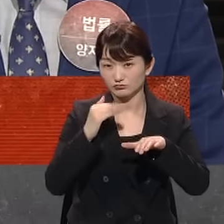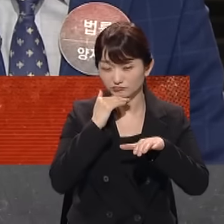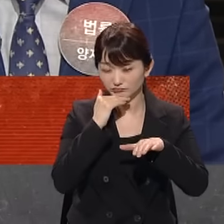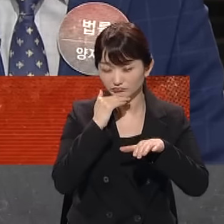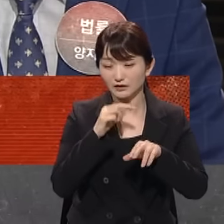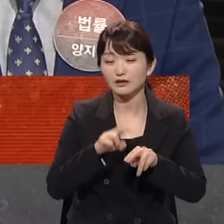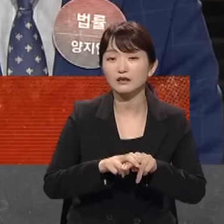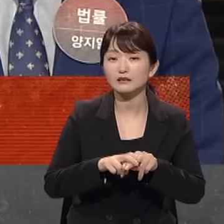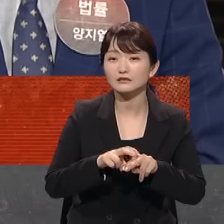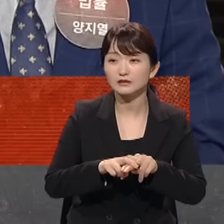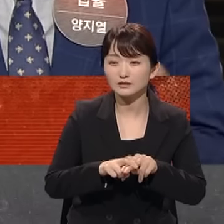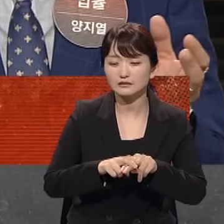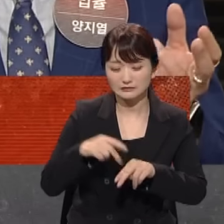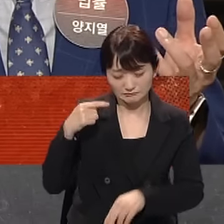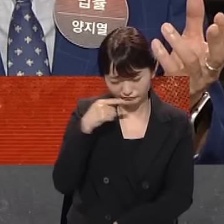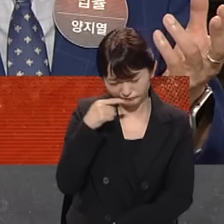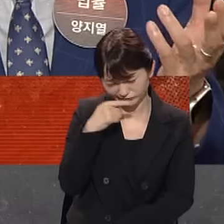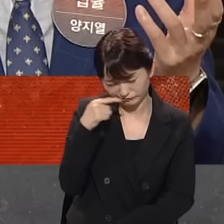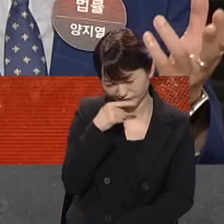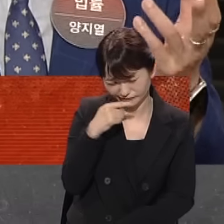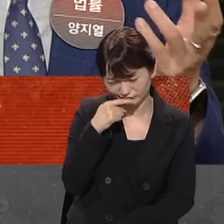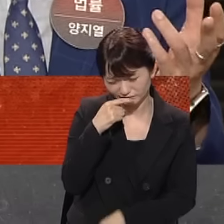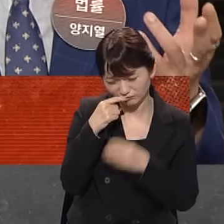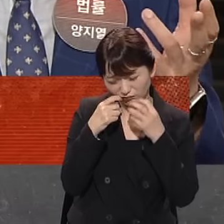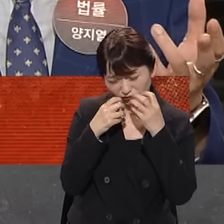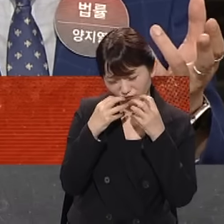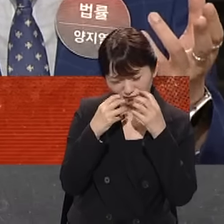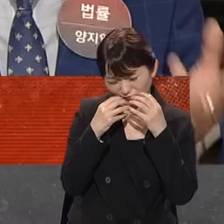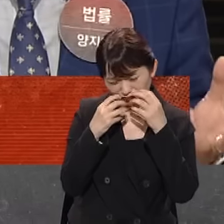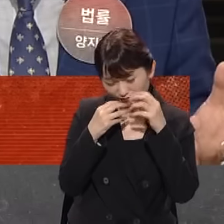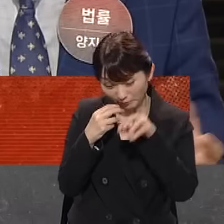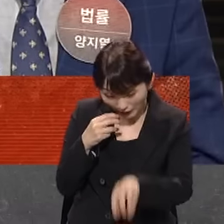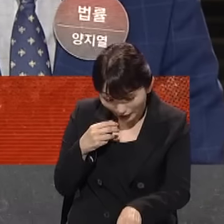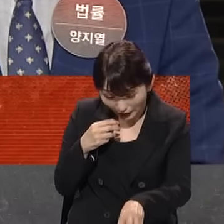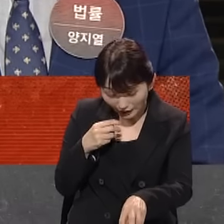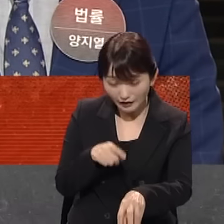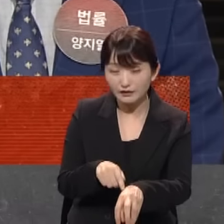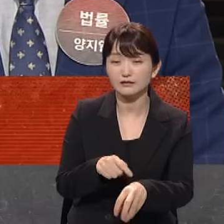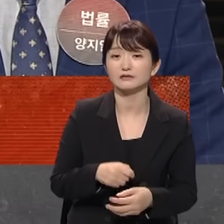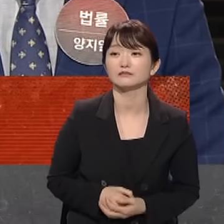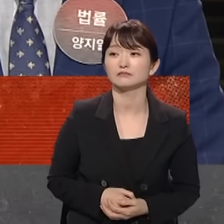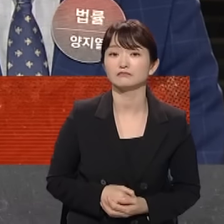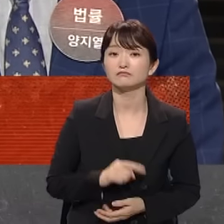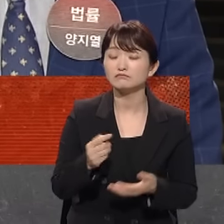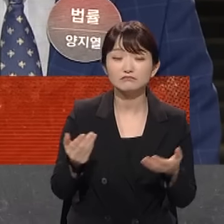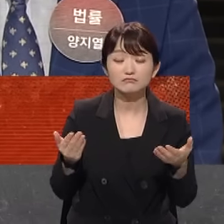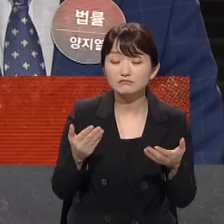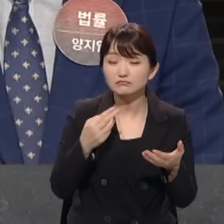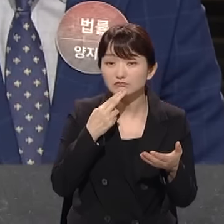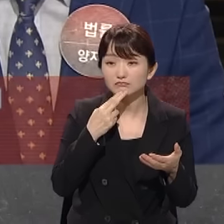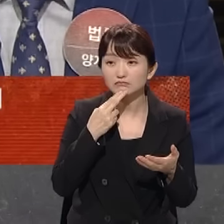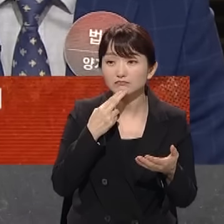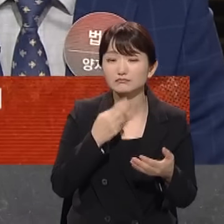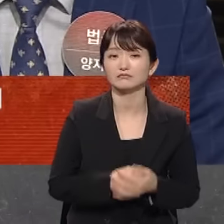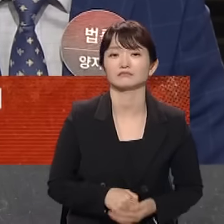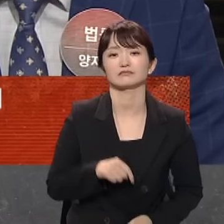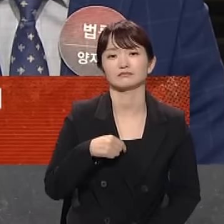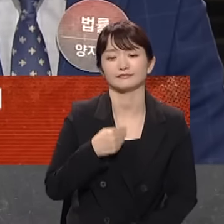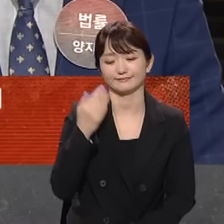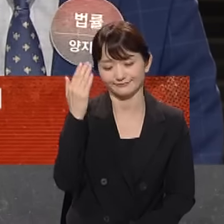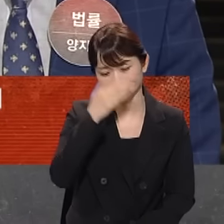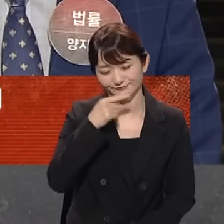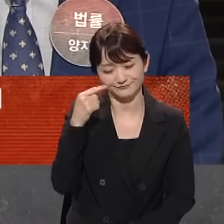천석 스크린 하고 있고요. 거품까지 뭐 이 섞어가지고 하얀 거품을 탁 뱉고 언제 무슨 일이 있었다는 좀 깨끗이 자기는 깨끗이